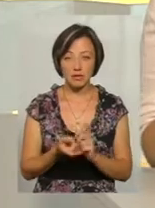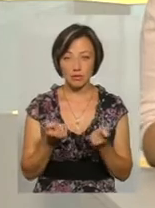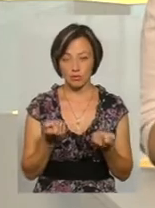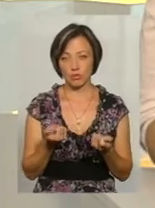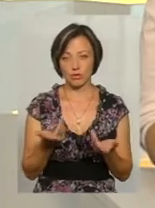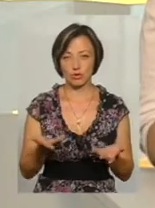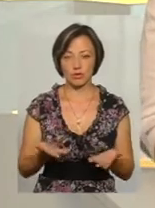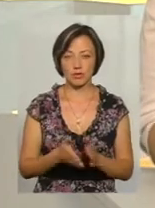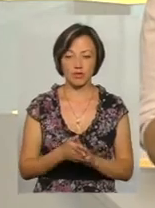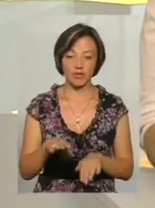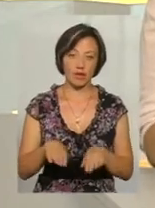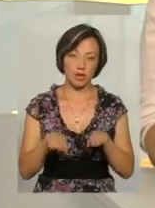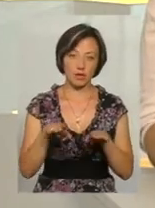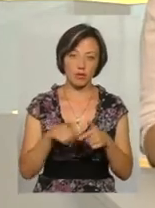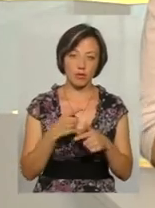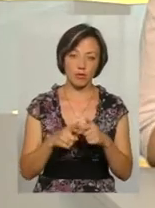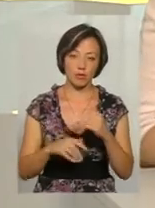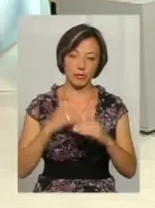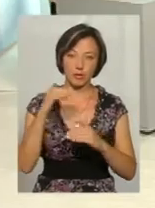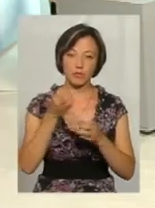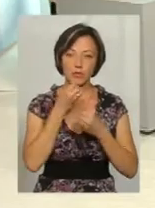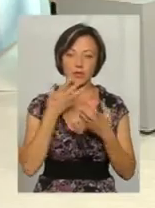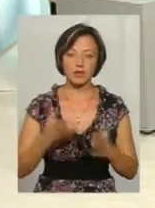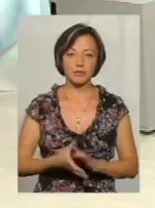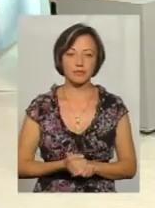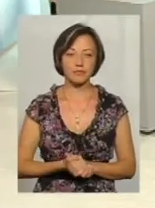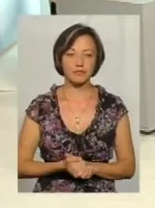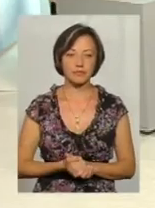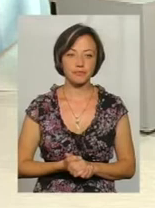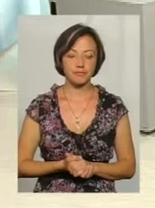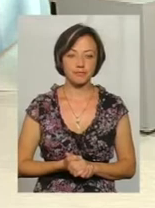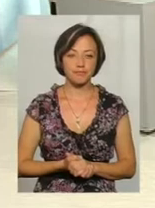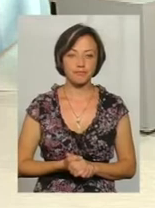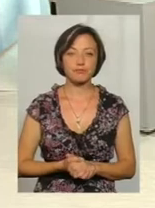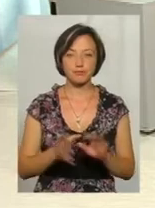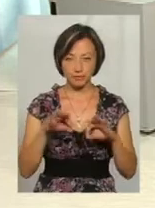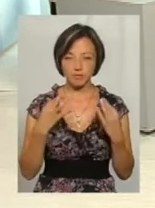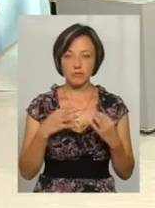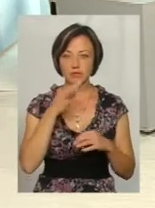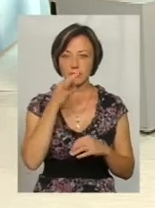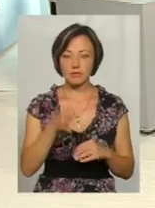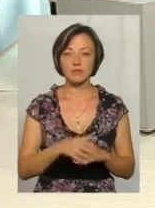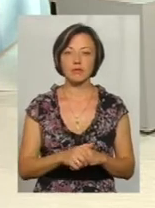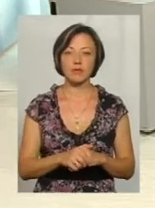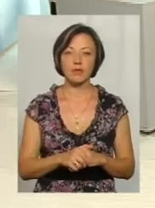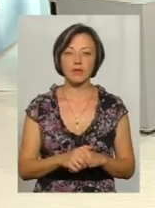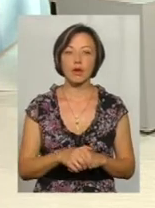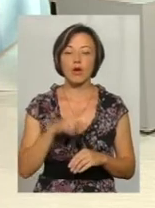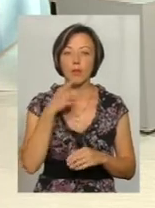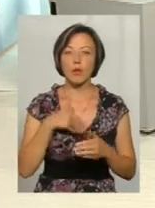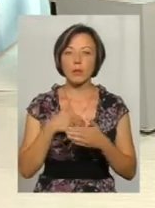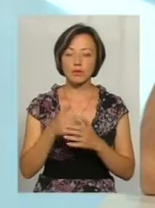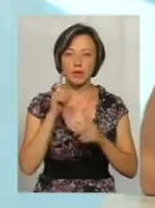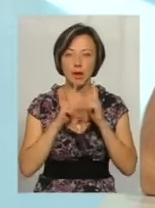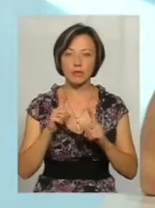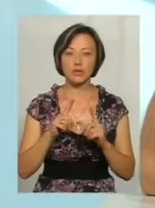там вирівнявся або перейшов у позитив? Можна я скажу? Гленщина, Олексій Гленщина, говорив про громадську раду. Мені дуже легко